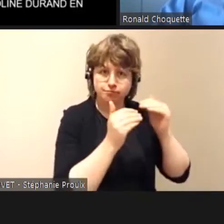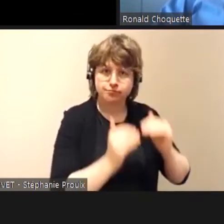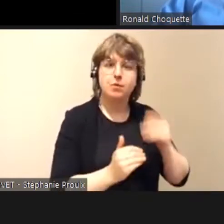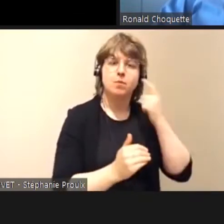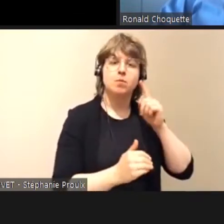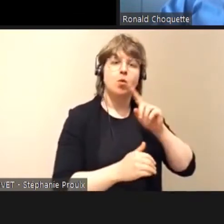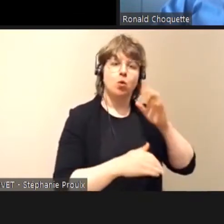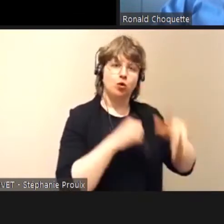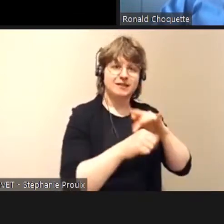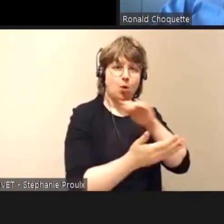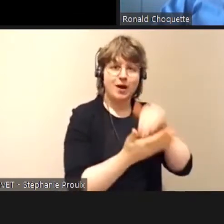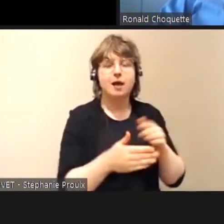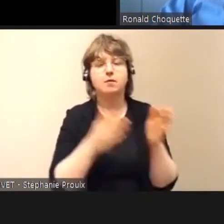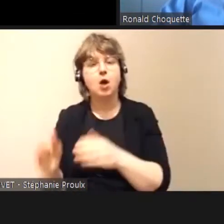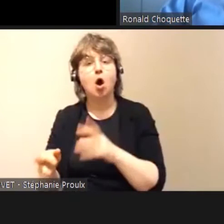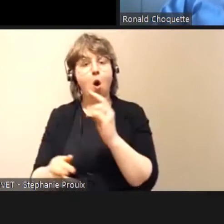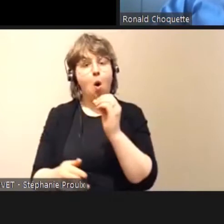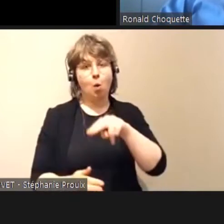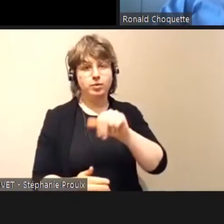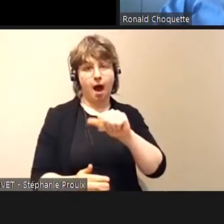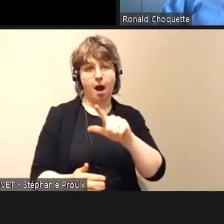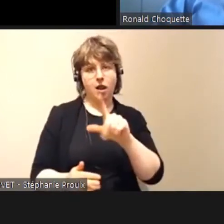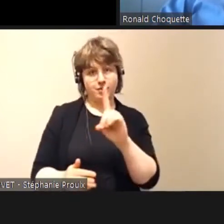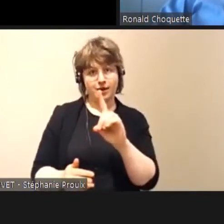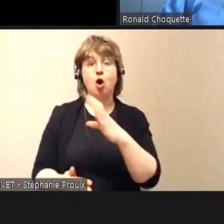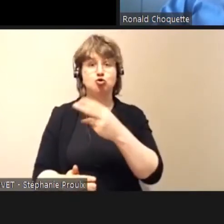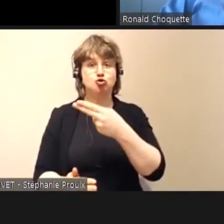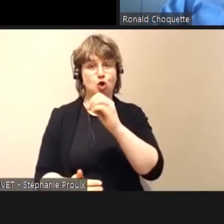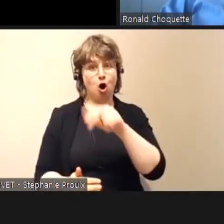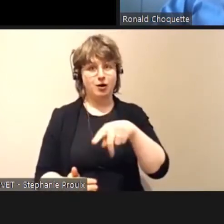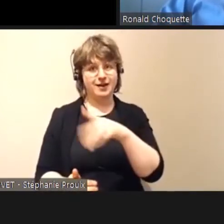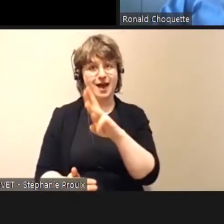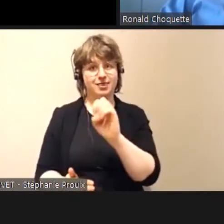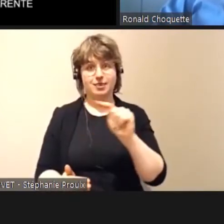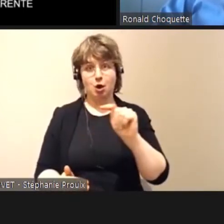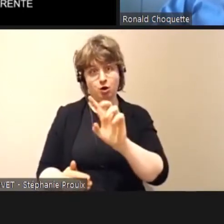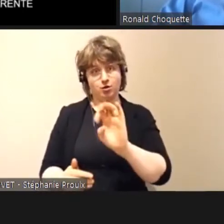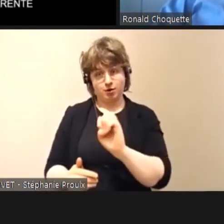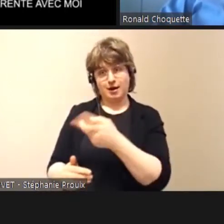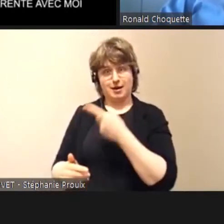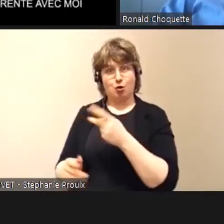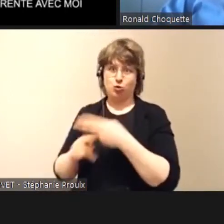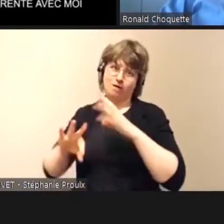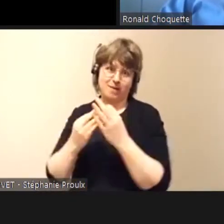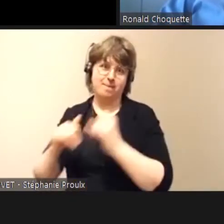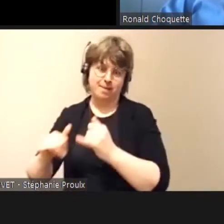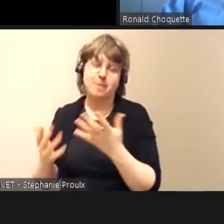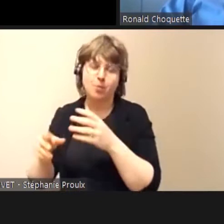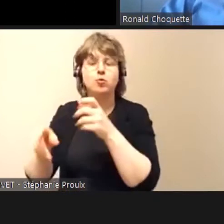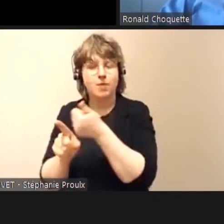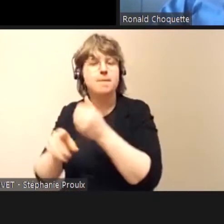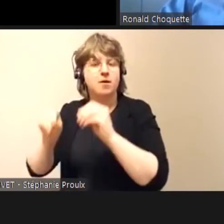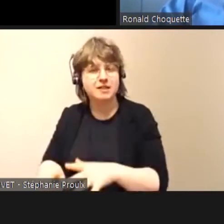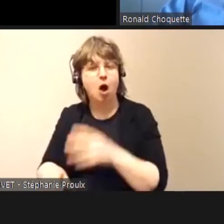on a également M. Ronald Choquette, aucun lien de parenté avec moi, qui est docteur en audiologie. Il est professeur